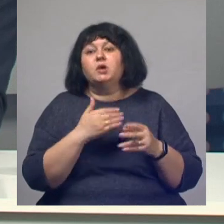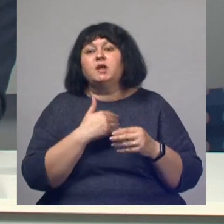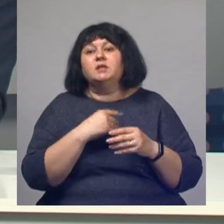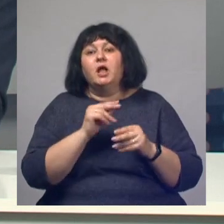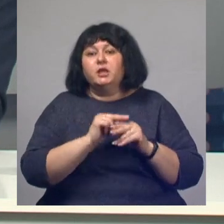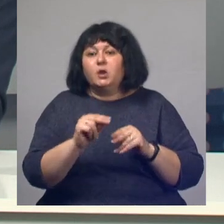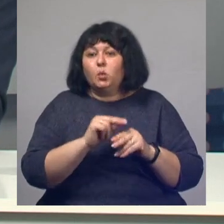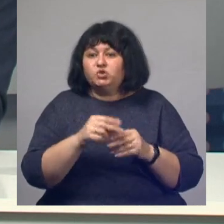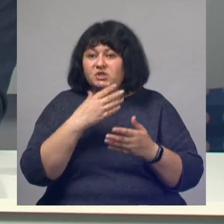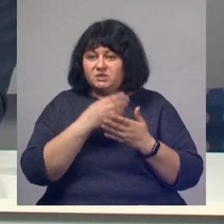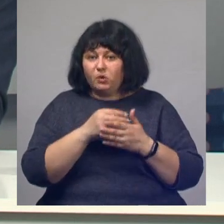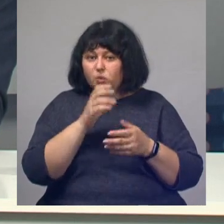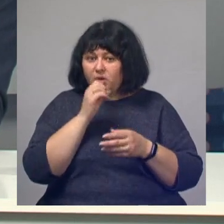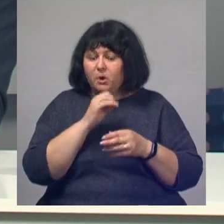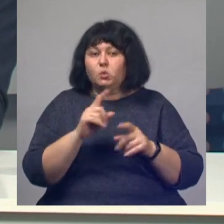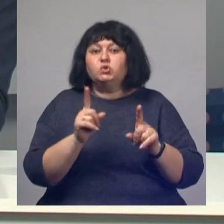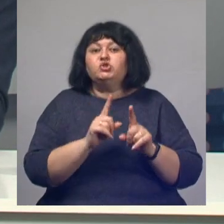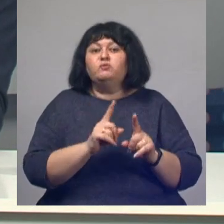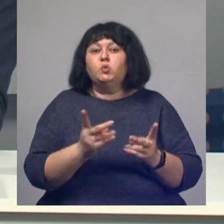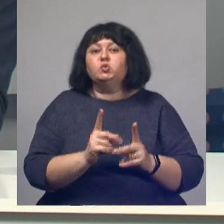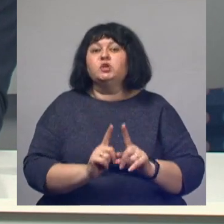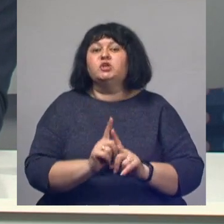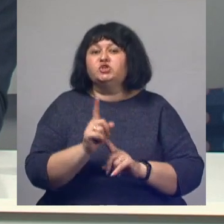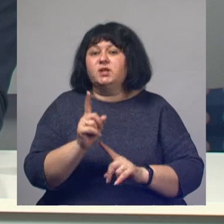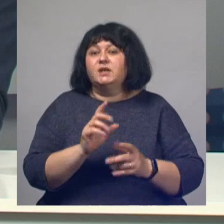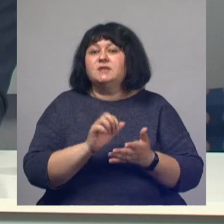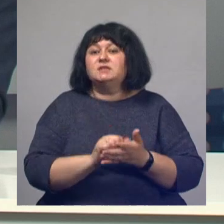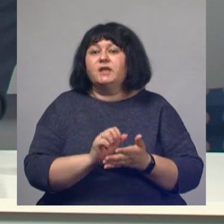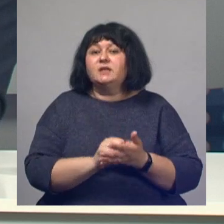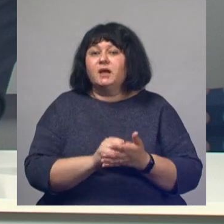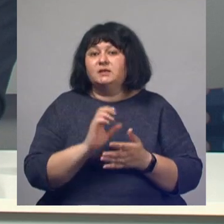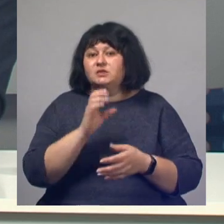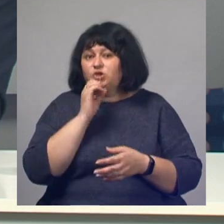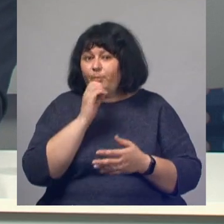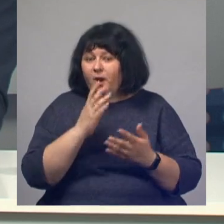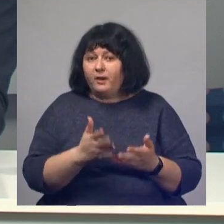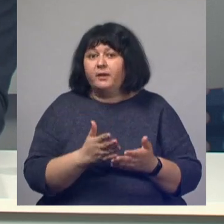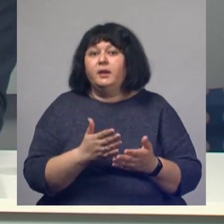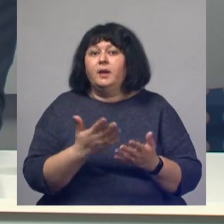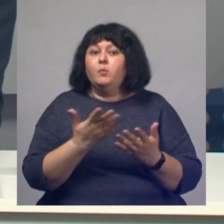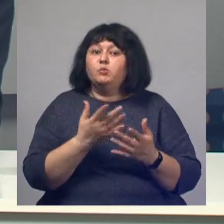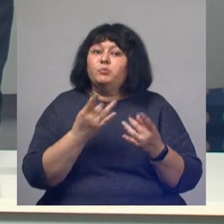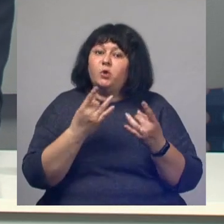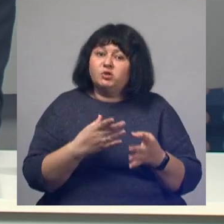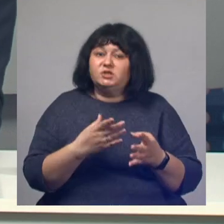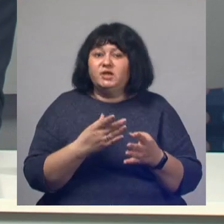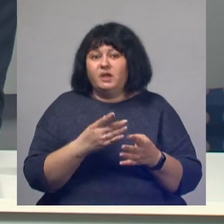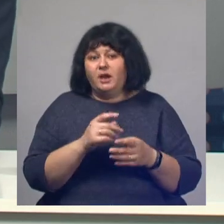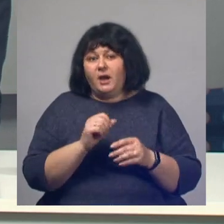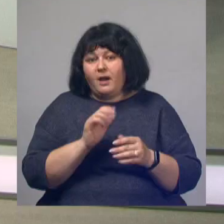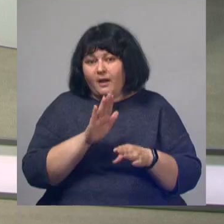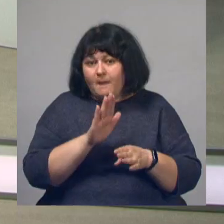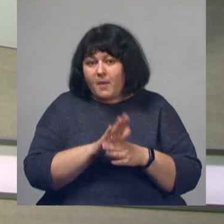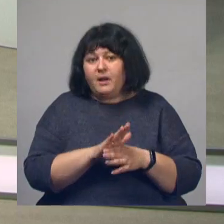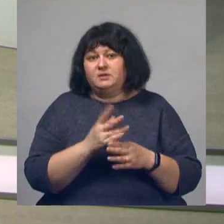чему-нибудь научить, с чего вообще нужно начинать занятия с собакой, каким, может быть, простым командам стоит научить